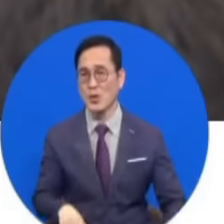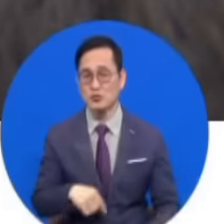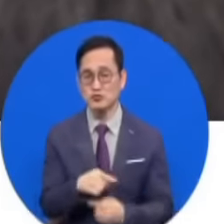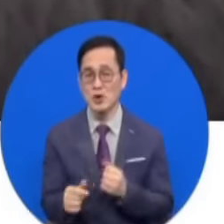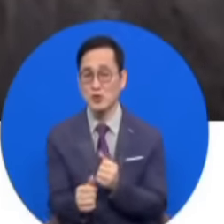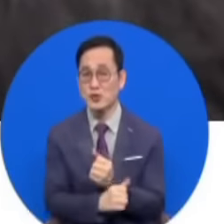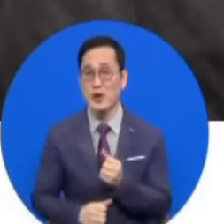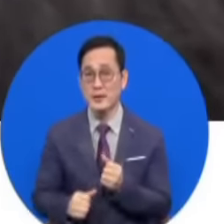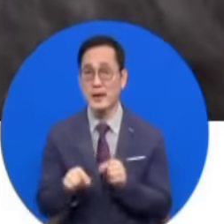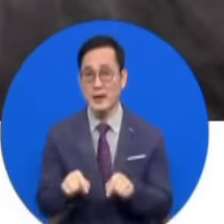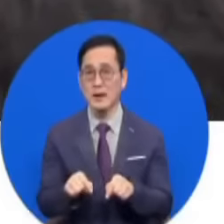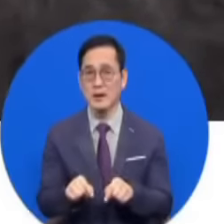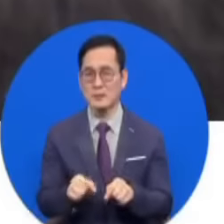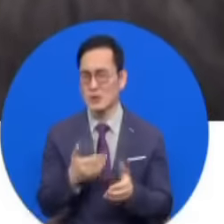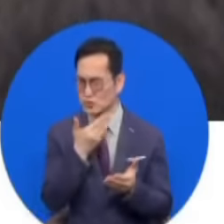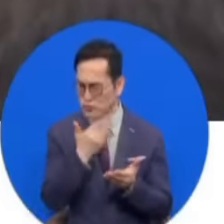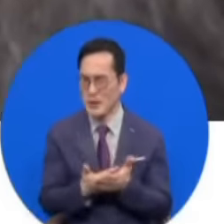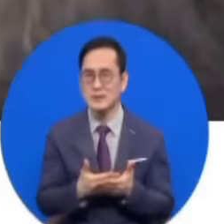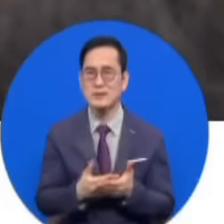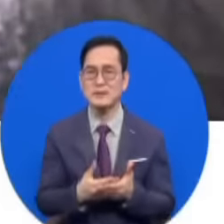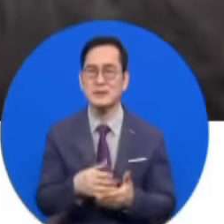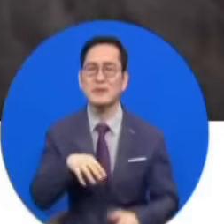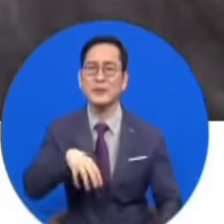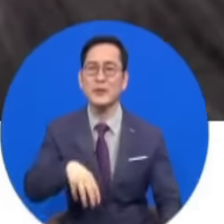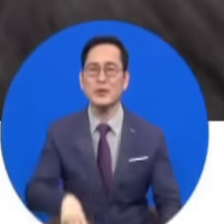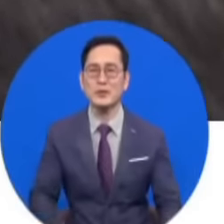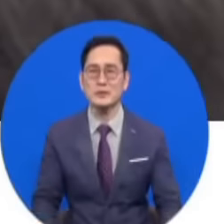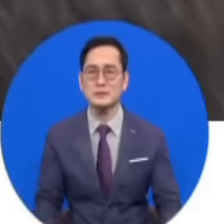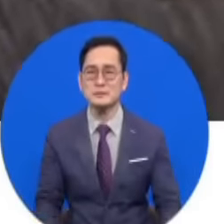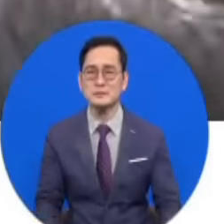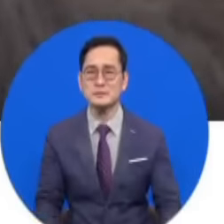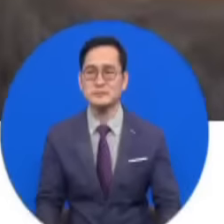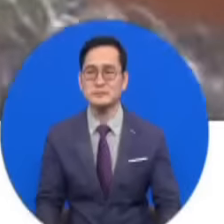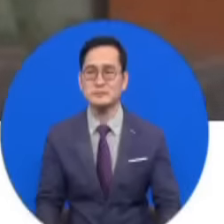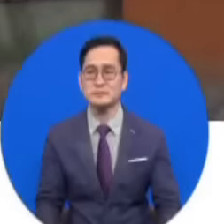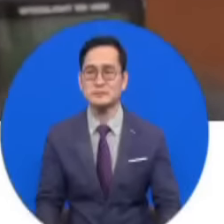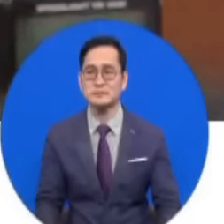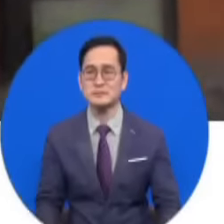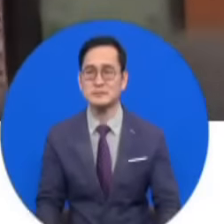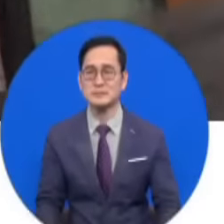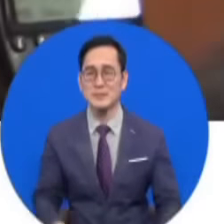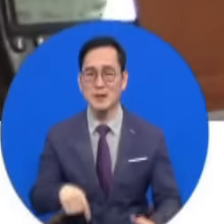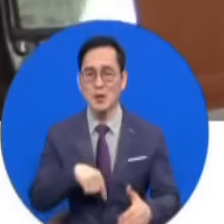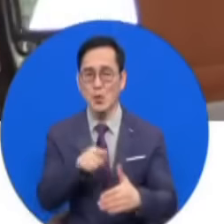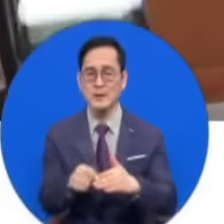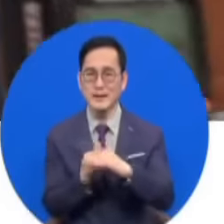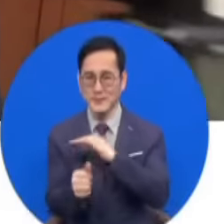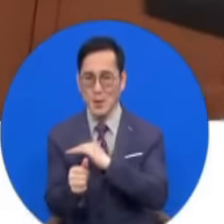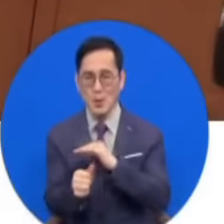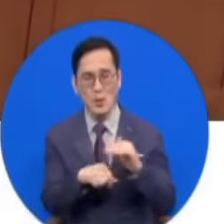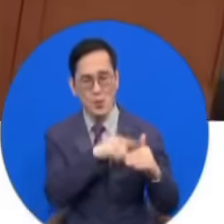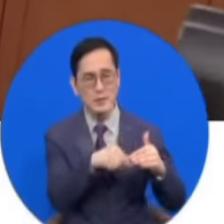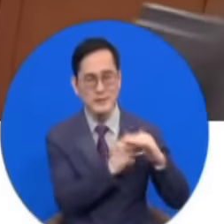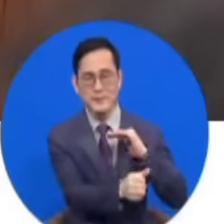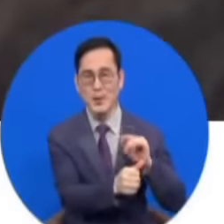미칩니다. 왜냐하면 원내 대표와 원내 수석과 원내 부대표들이 앉아서 회의를 하는 거기 때문에 이